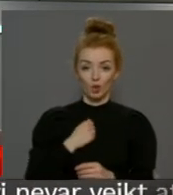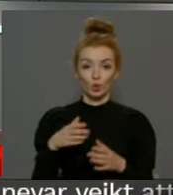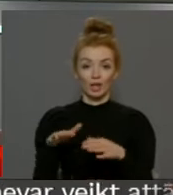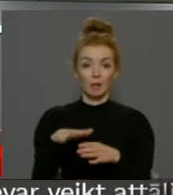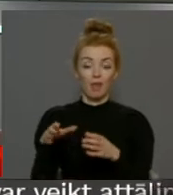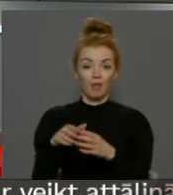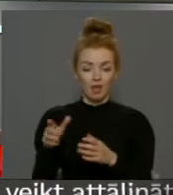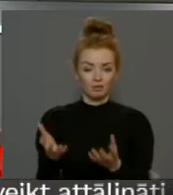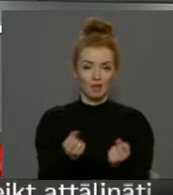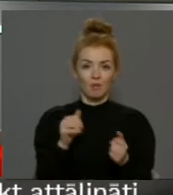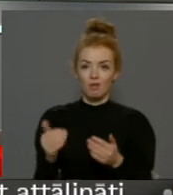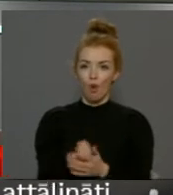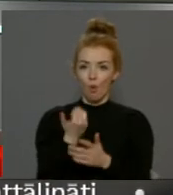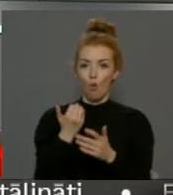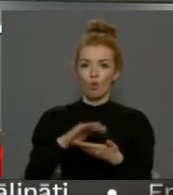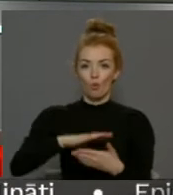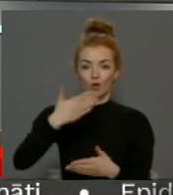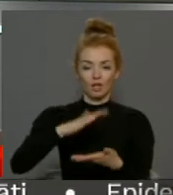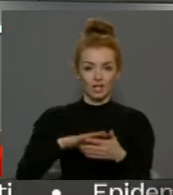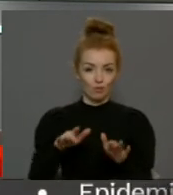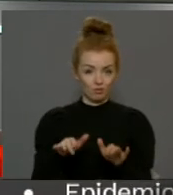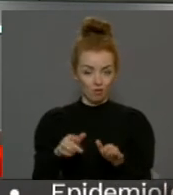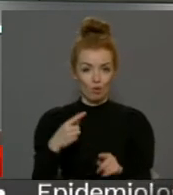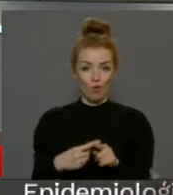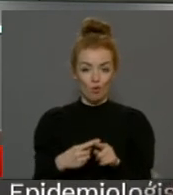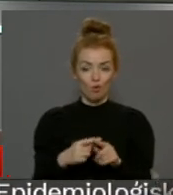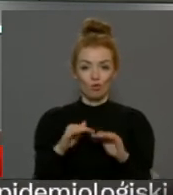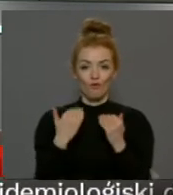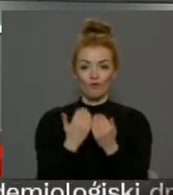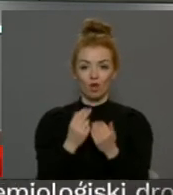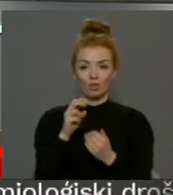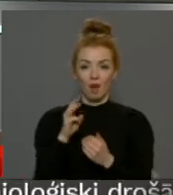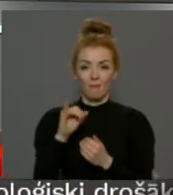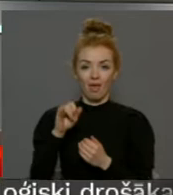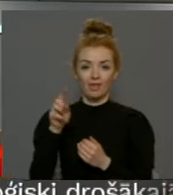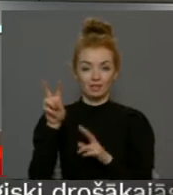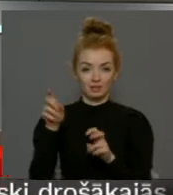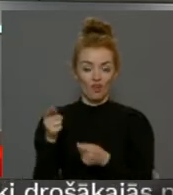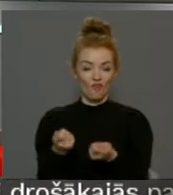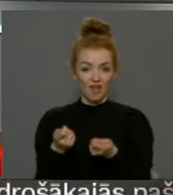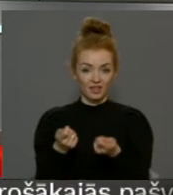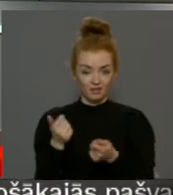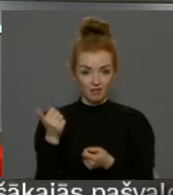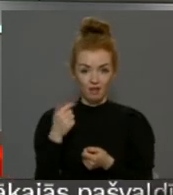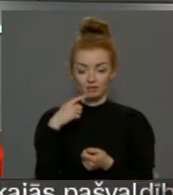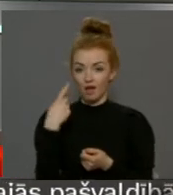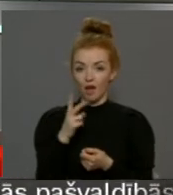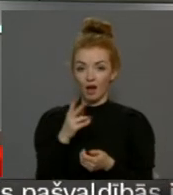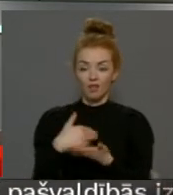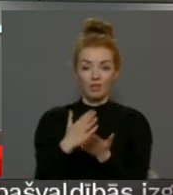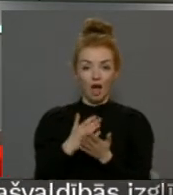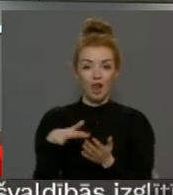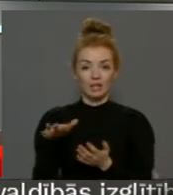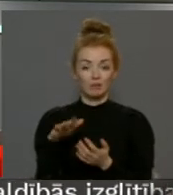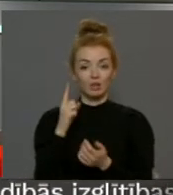šodien saņēma jaunus portatīvos datorus. Kā norāda fonda Namejas valdes priekšsēdētājs Raimonds Graube, daļai ģimeņu ir tikai